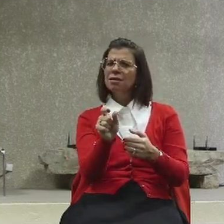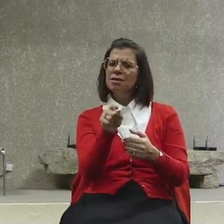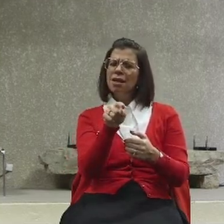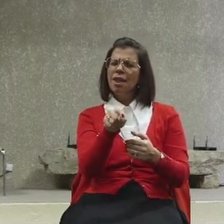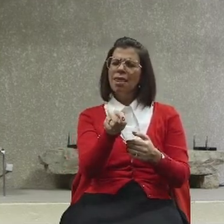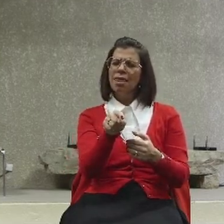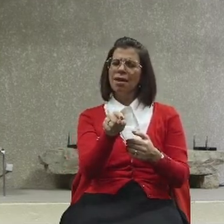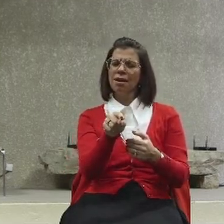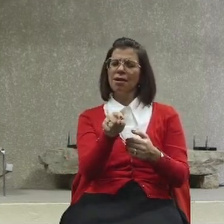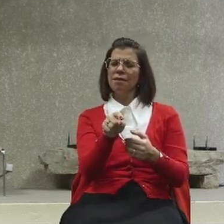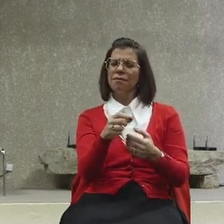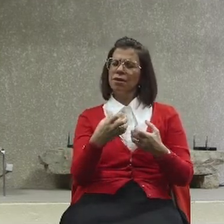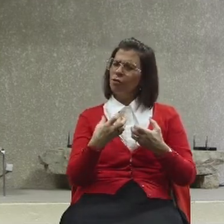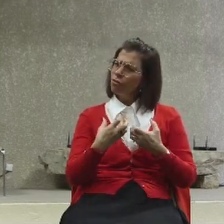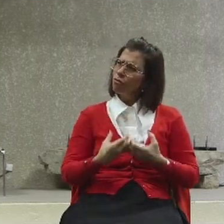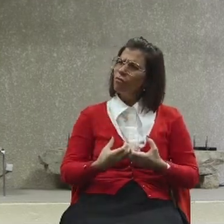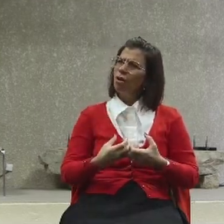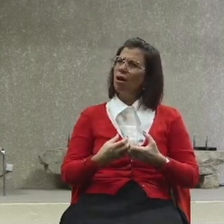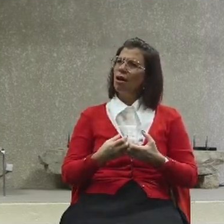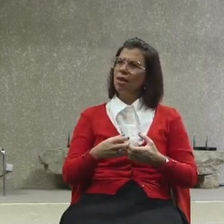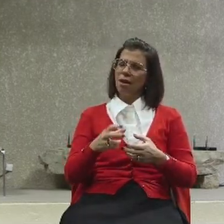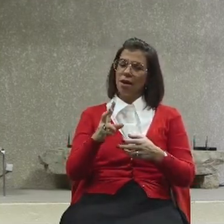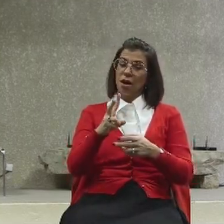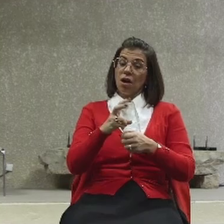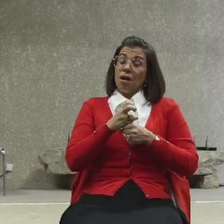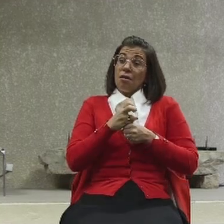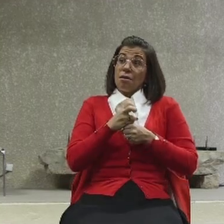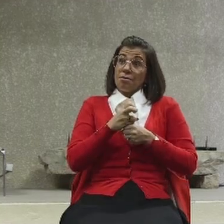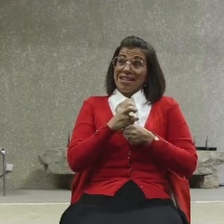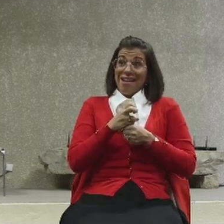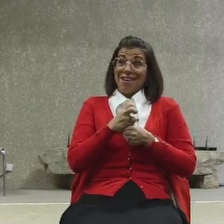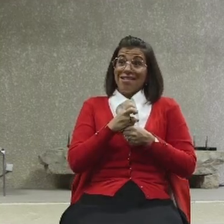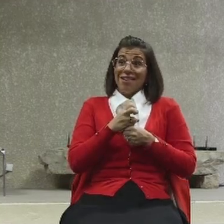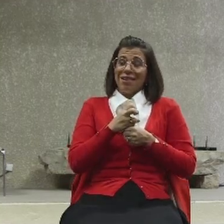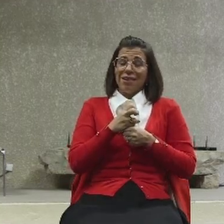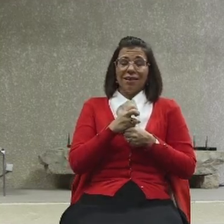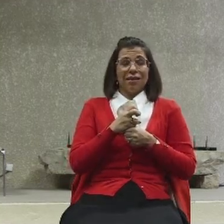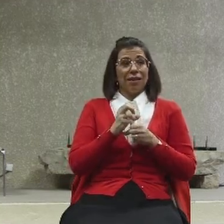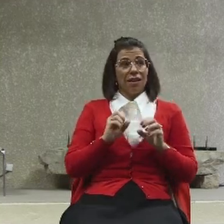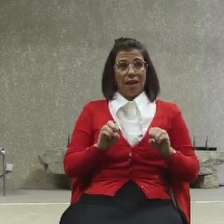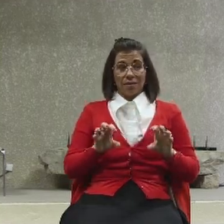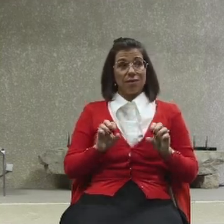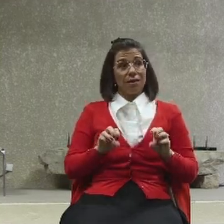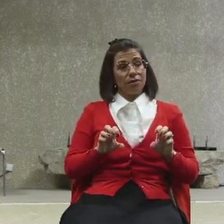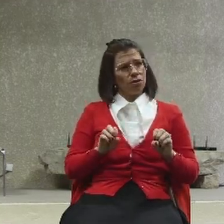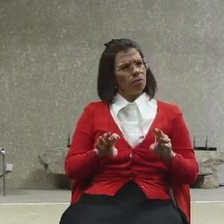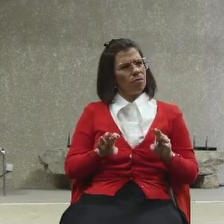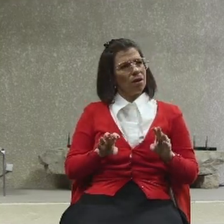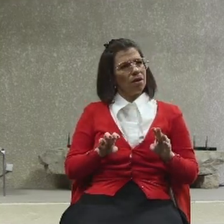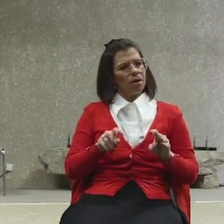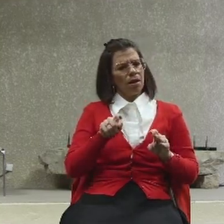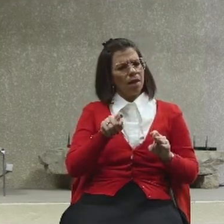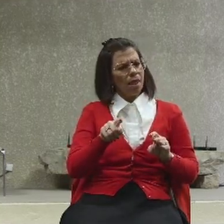tout pour essayer de commencer une vie nouvelle à des milliers de kilomètres. Ils changent de ville, ils changent de pays, ils changent